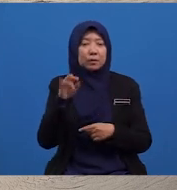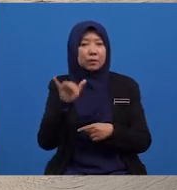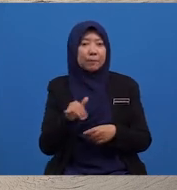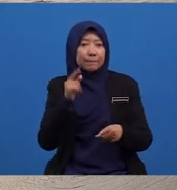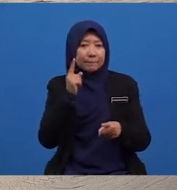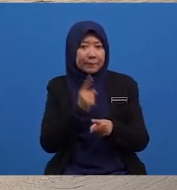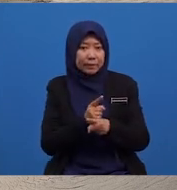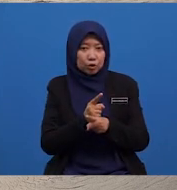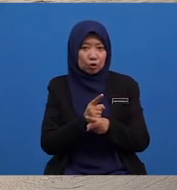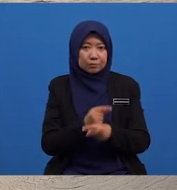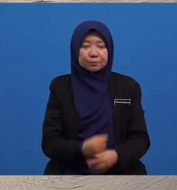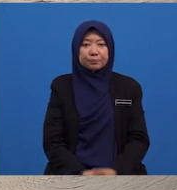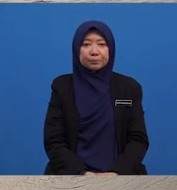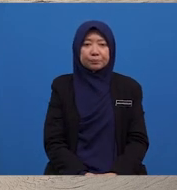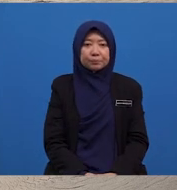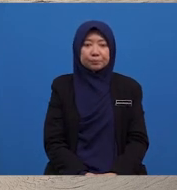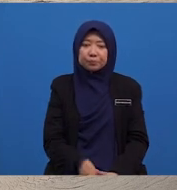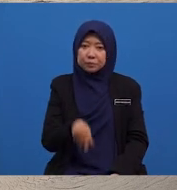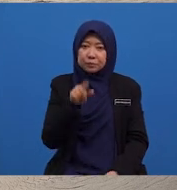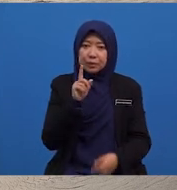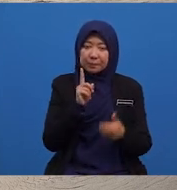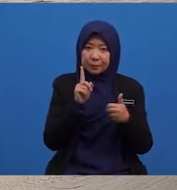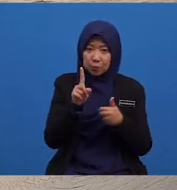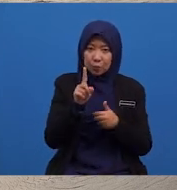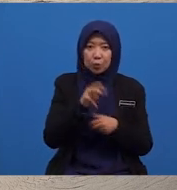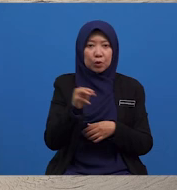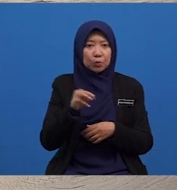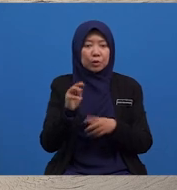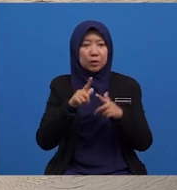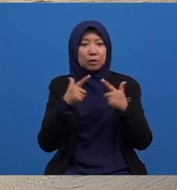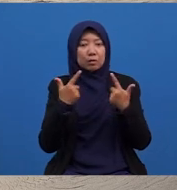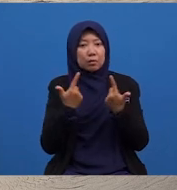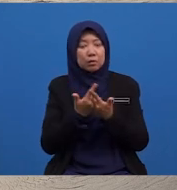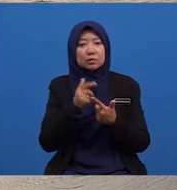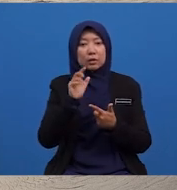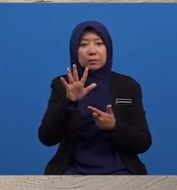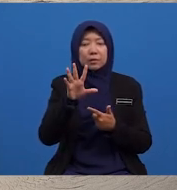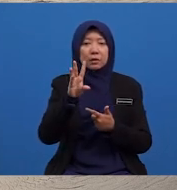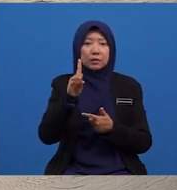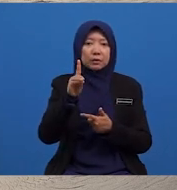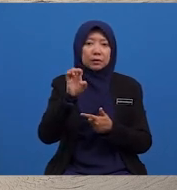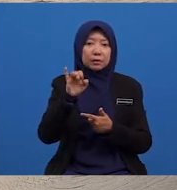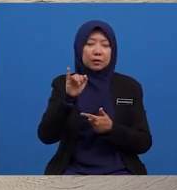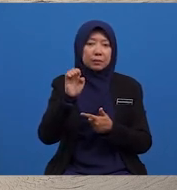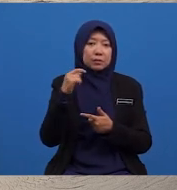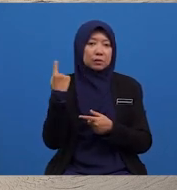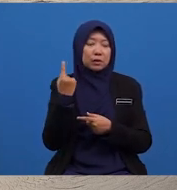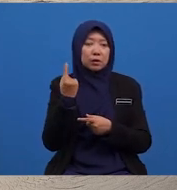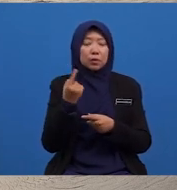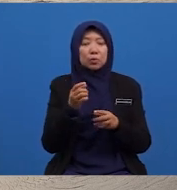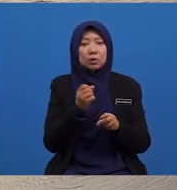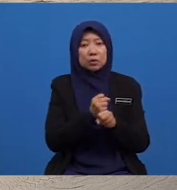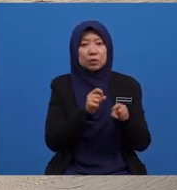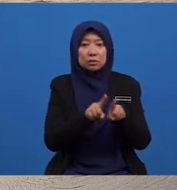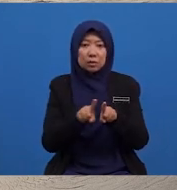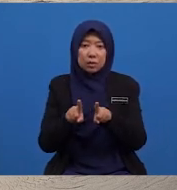betul. 1. Murid-murid kelas 5-5 selalu bekerjasama membersihkan kelas